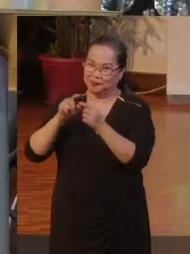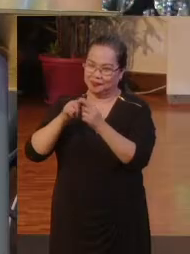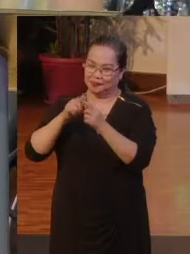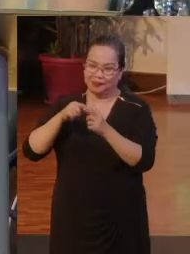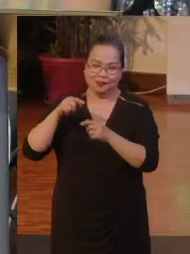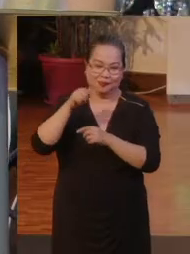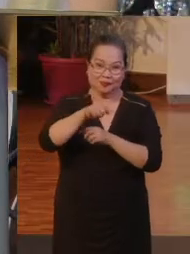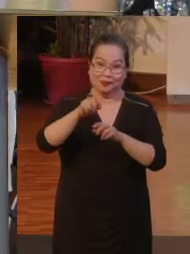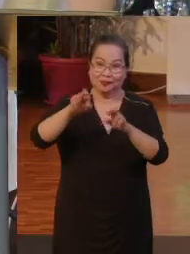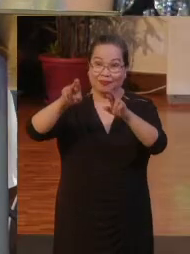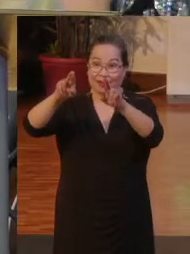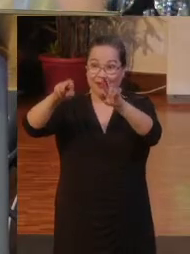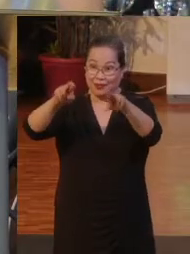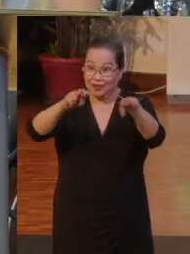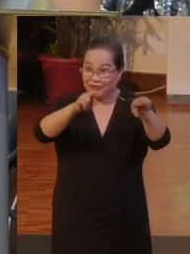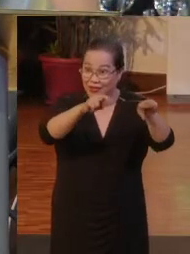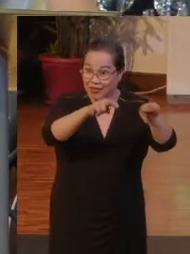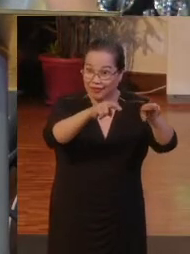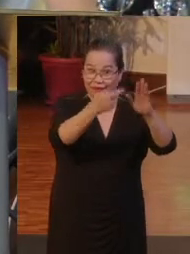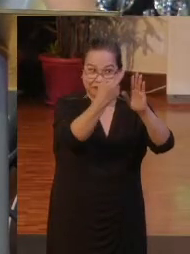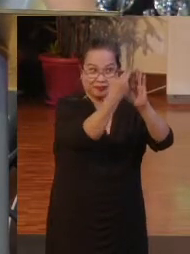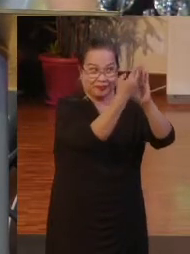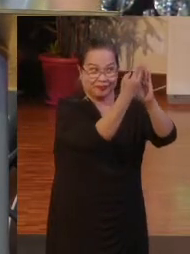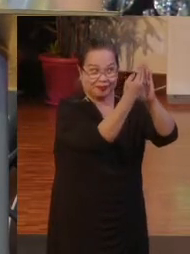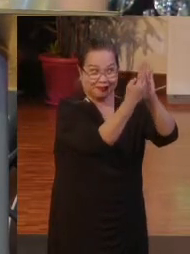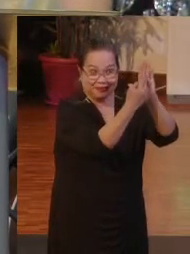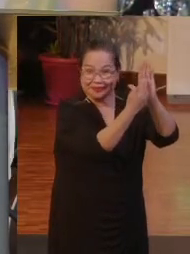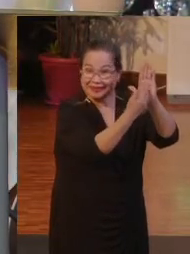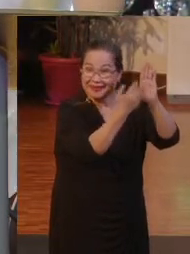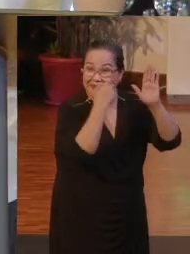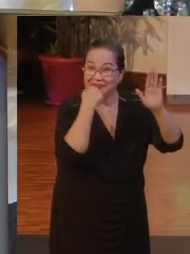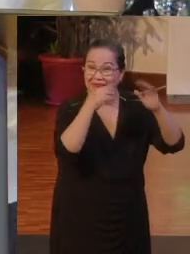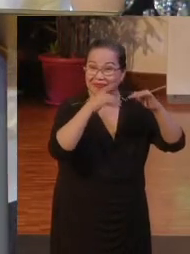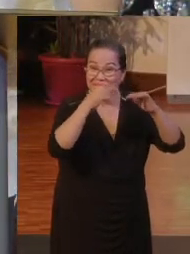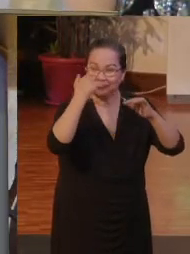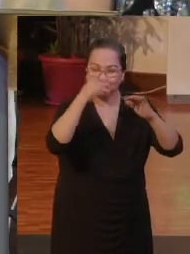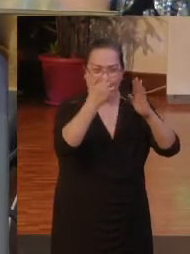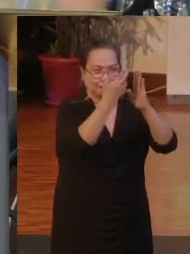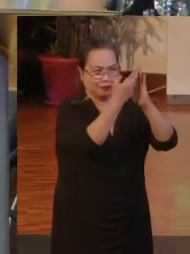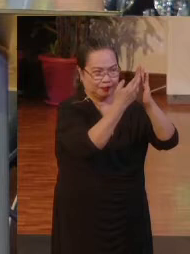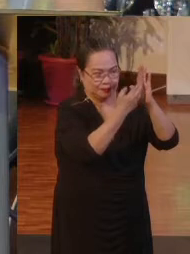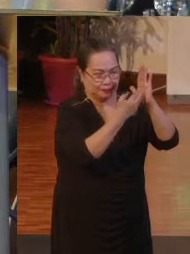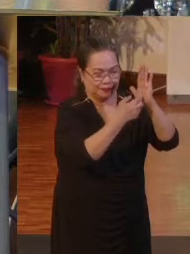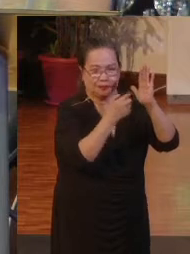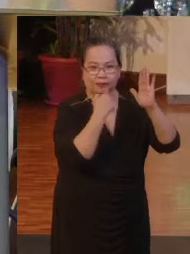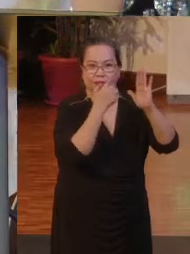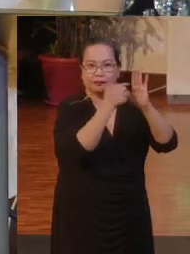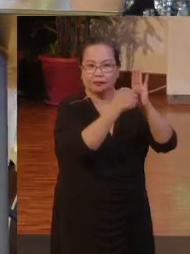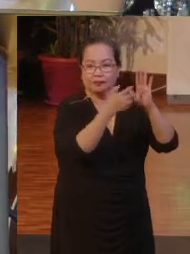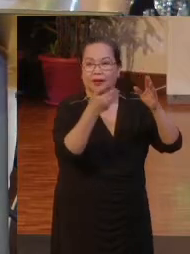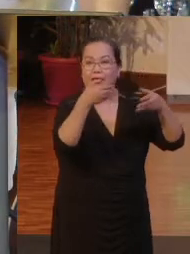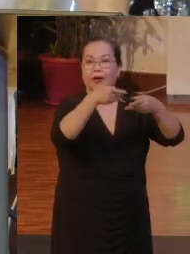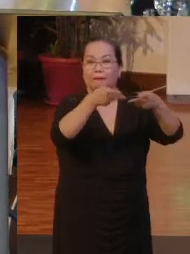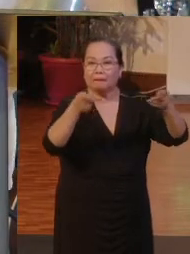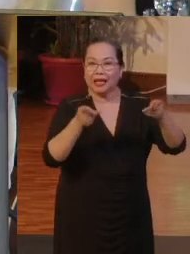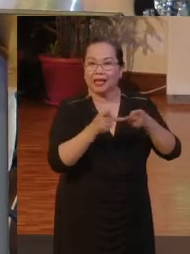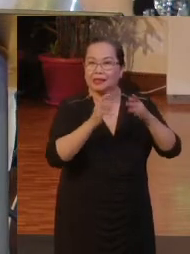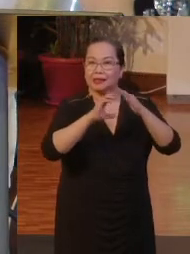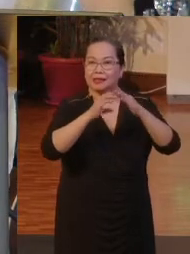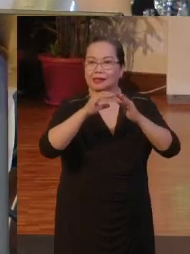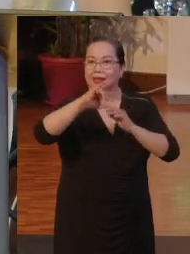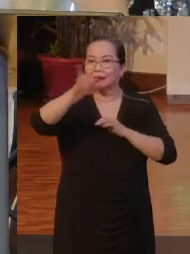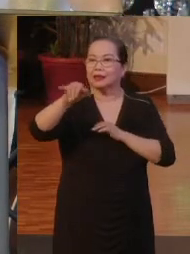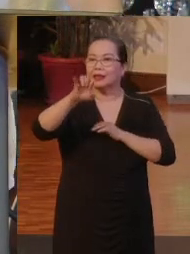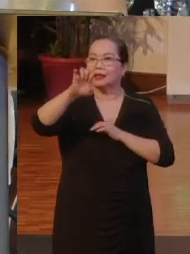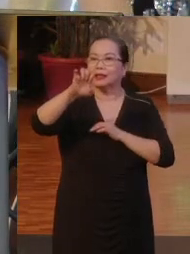Jordan. Ito na, napag-aralan na natin ito, no? And you went over the Jordan and came to Jericho. And the leaders